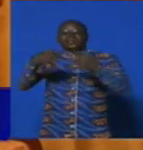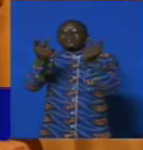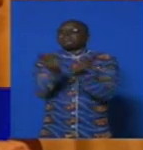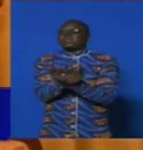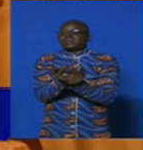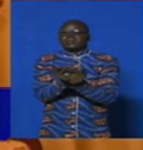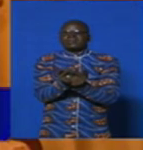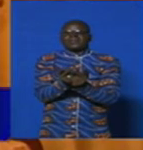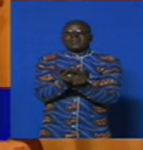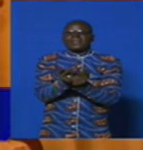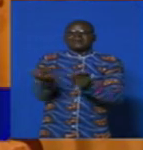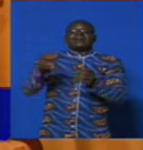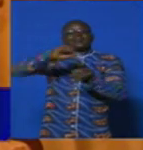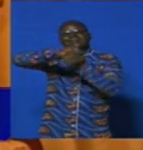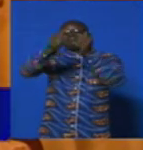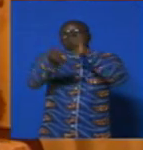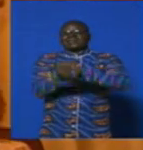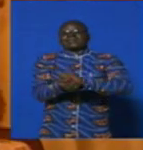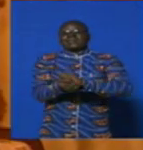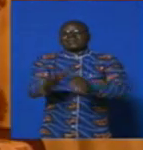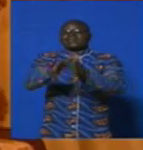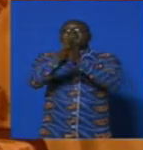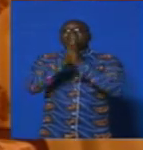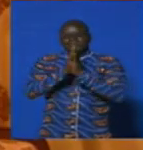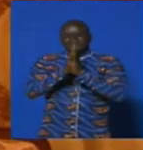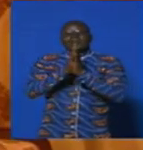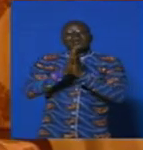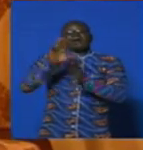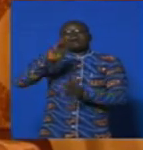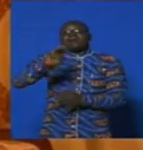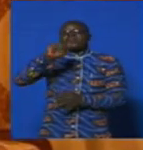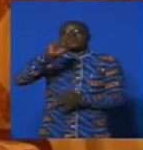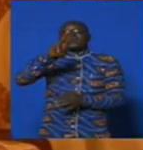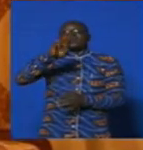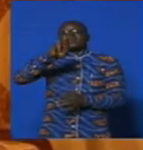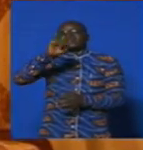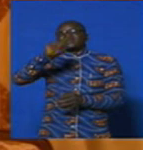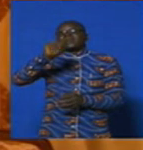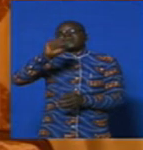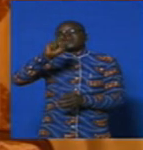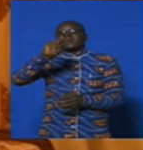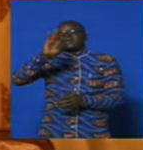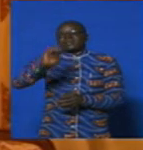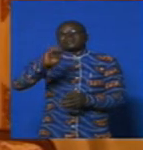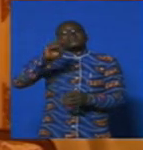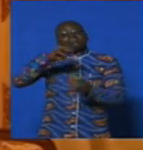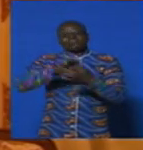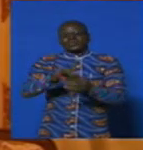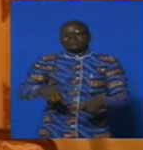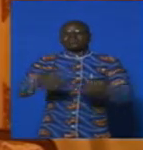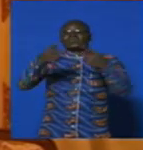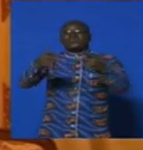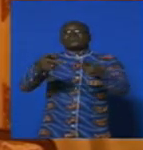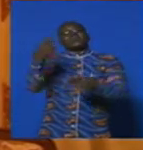de le remplacer. Il a été demandé donc à la Mauritanie de proposer quelqu'un pour